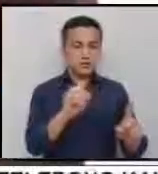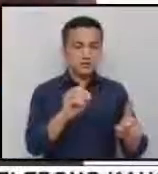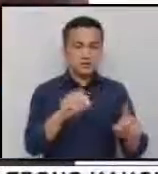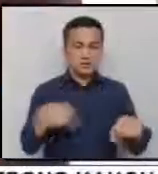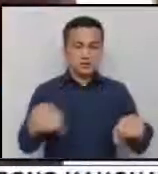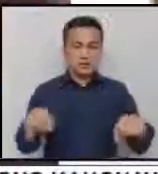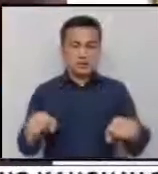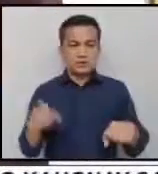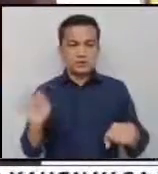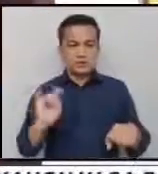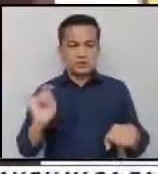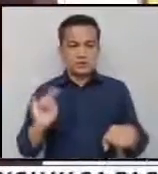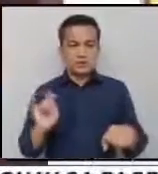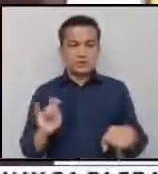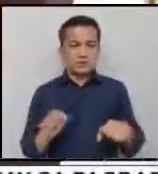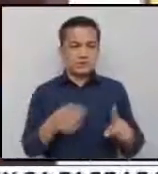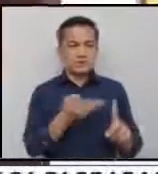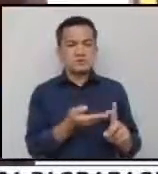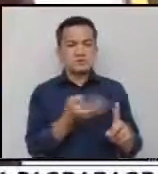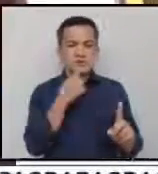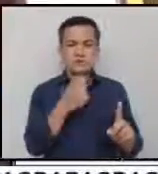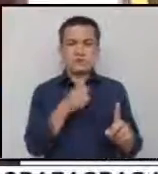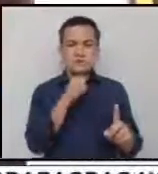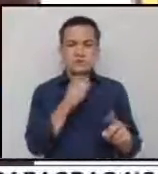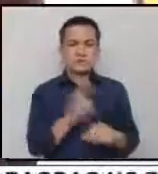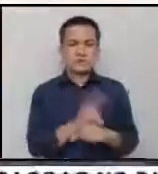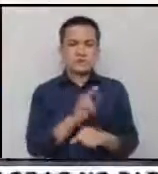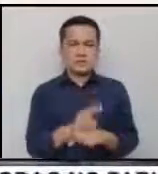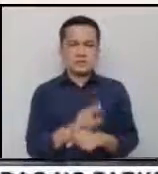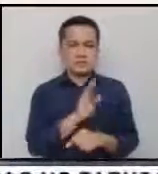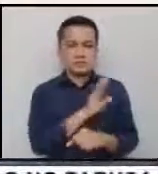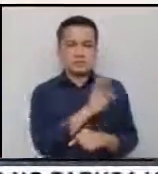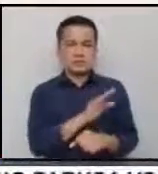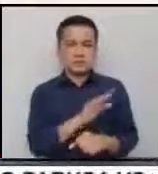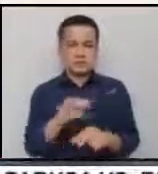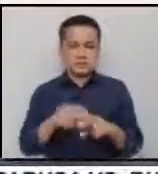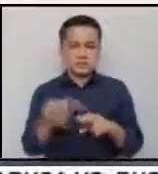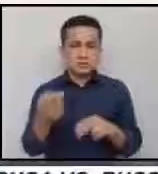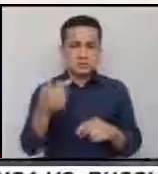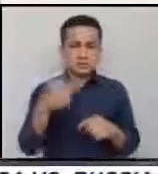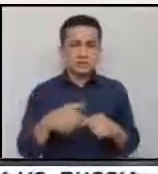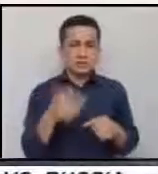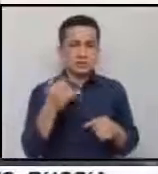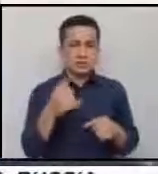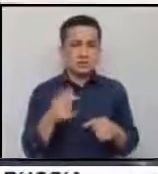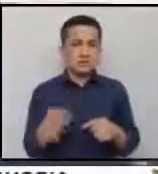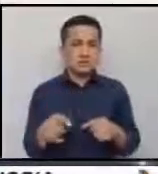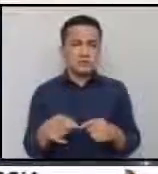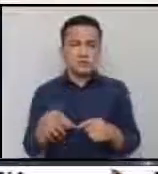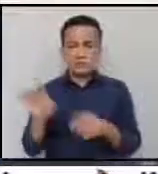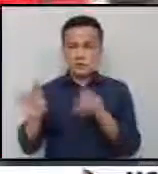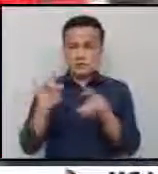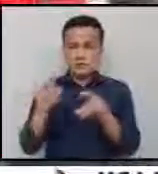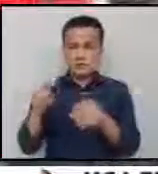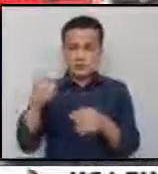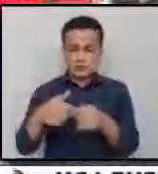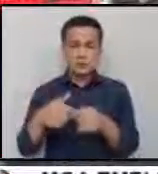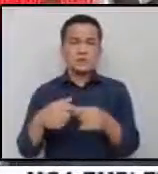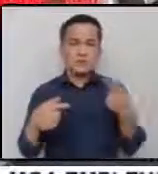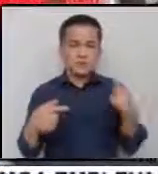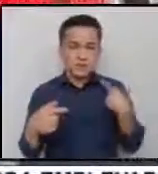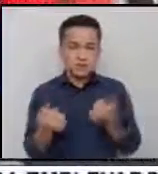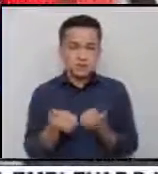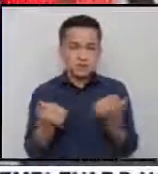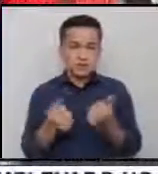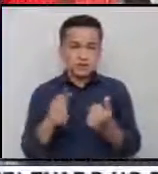taxi. Anya, halos di rin nila nagagamit ang kanilang discount sa gasolina dahil maliban sa piling gasolinahan lang ito mayroon, dapat yung mahal